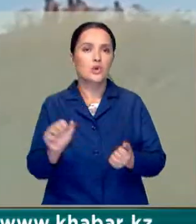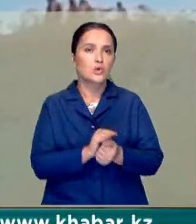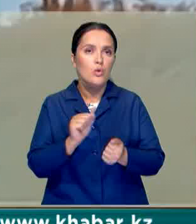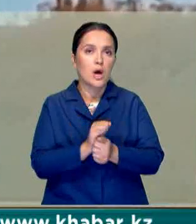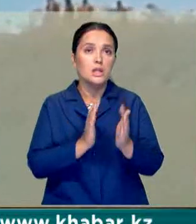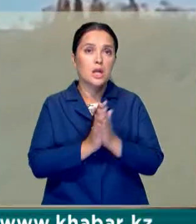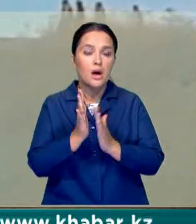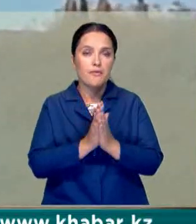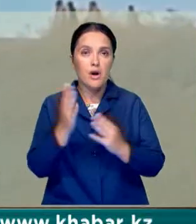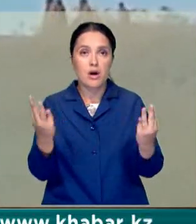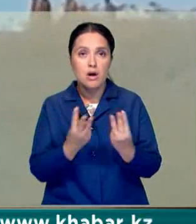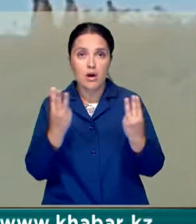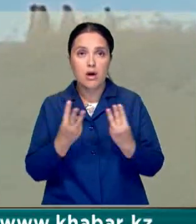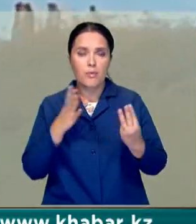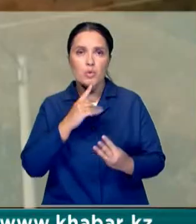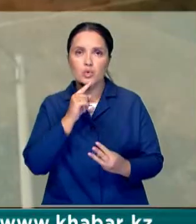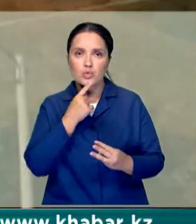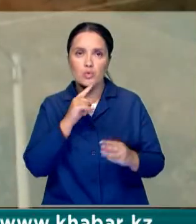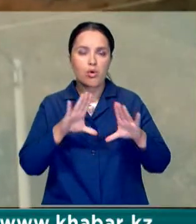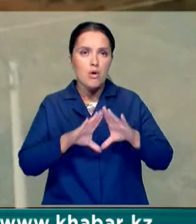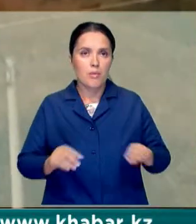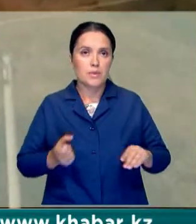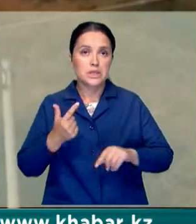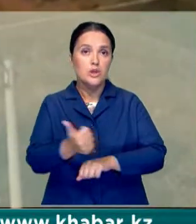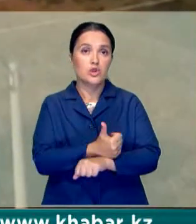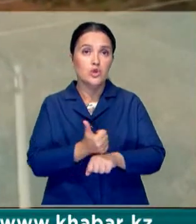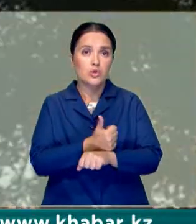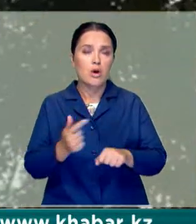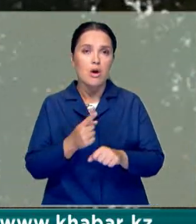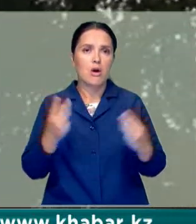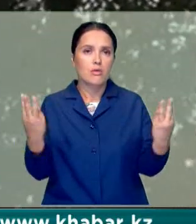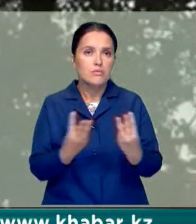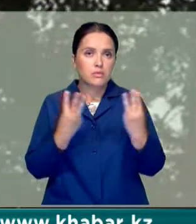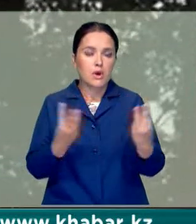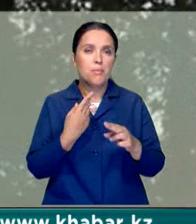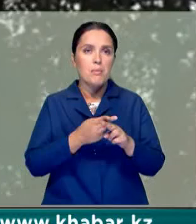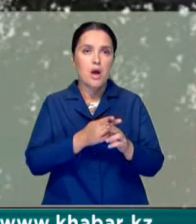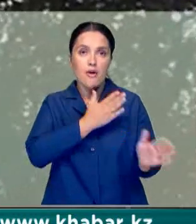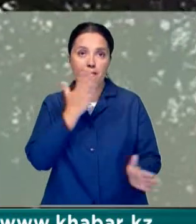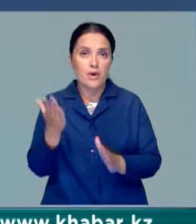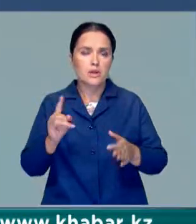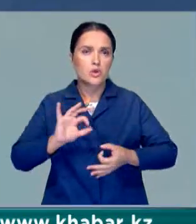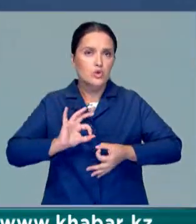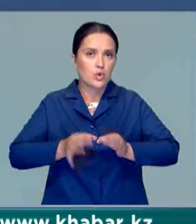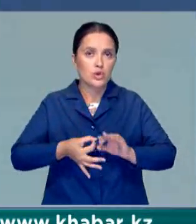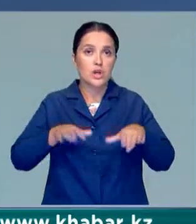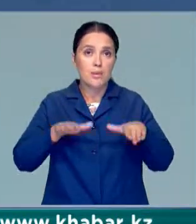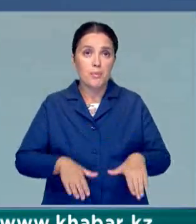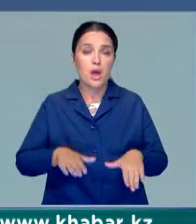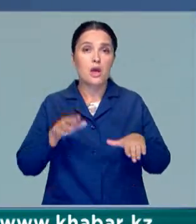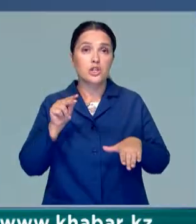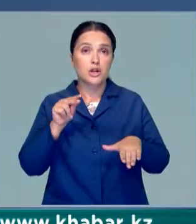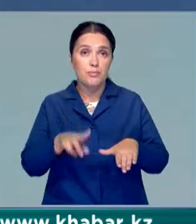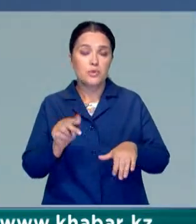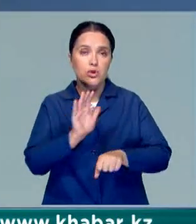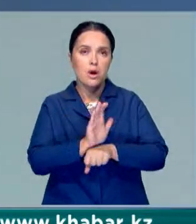полсотни пожарных тушили несколько часов. Из-за большого возгорания, ветра и сложного ландшафта на место ЧП отправили два